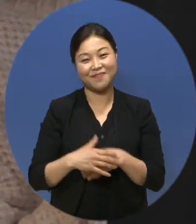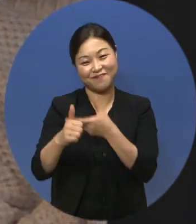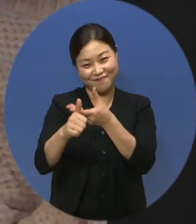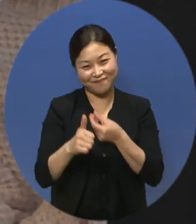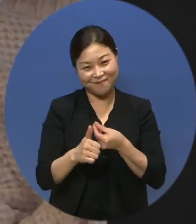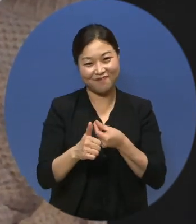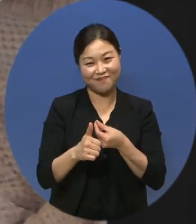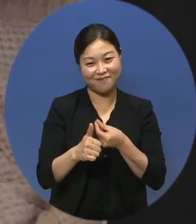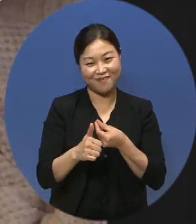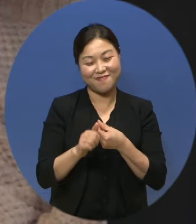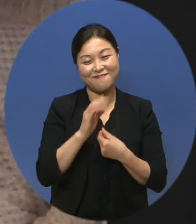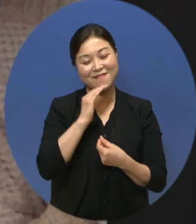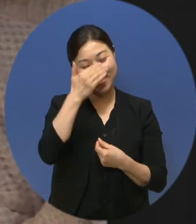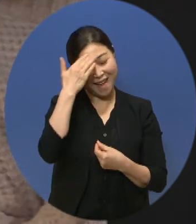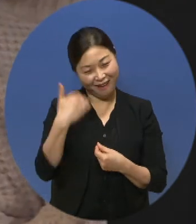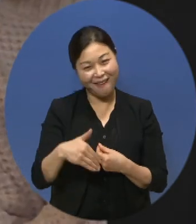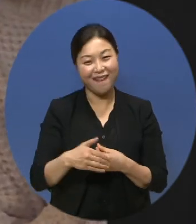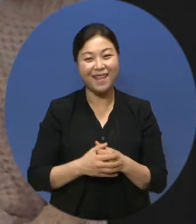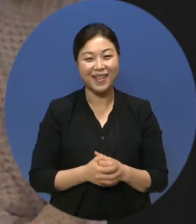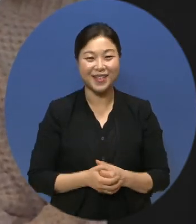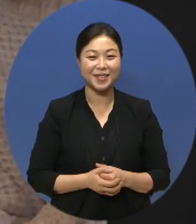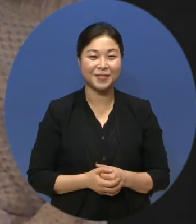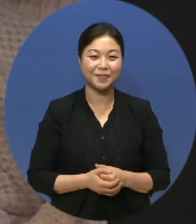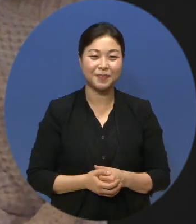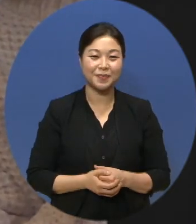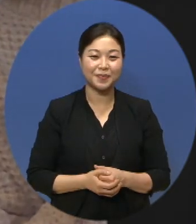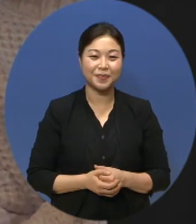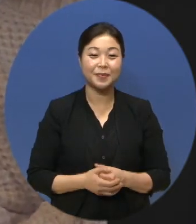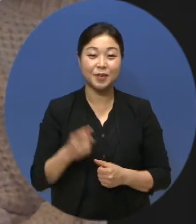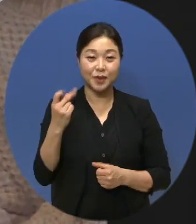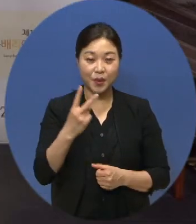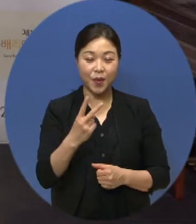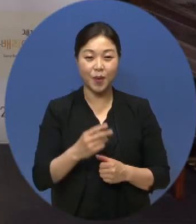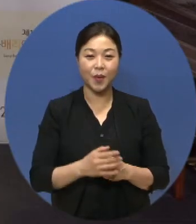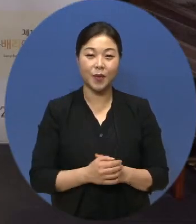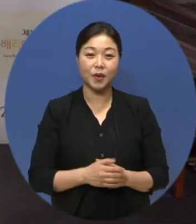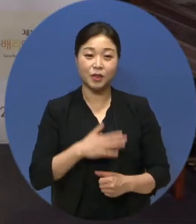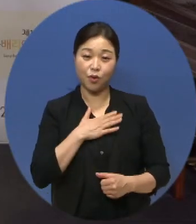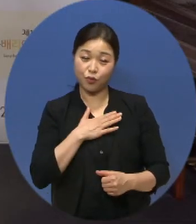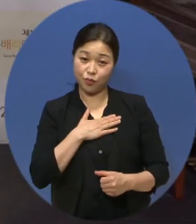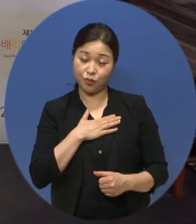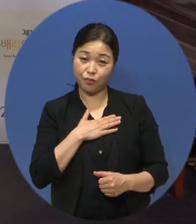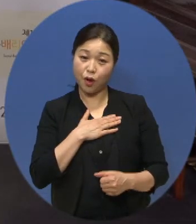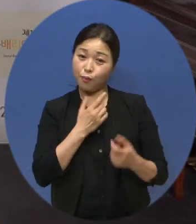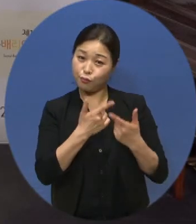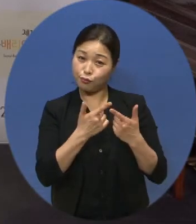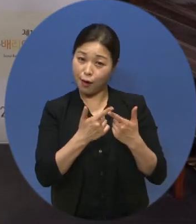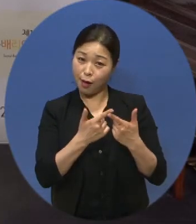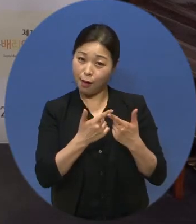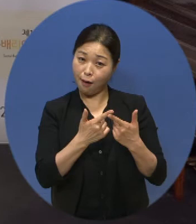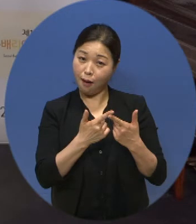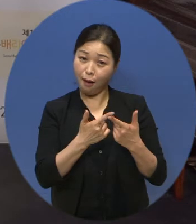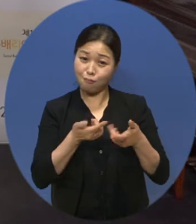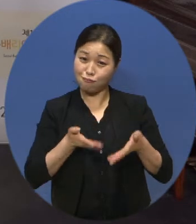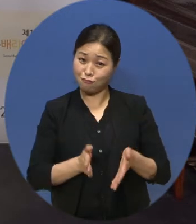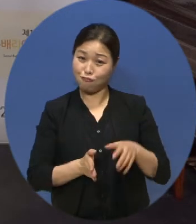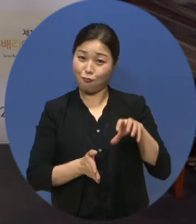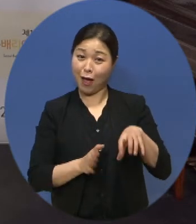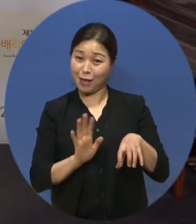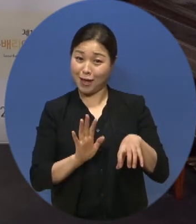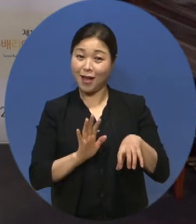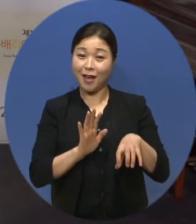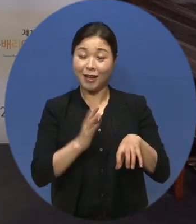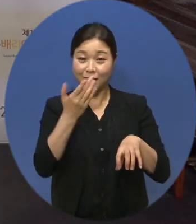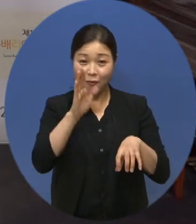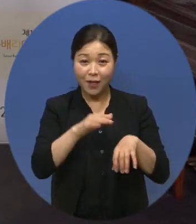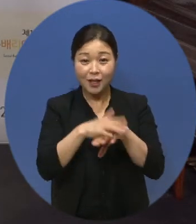섭외하는데 좀 그나마 다행이지 않았나 싶고, 그리고 저는 부산 사람이 아니어서 그렇죠. 네, 근데 다행히